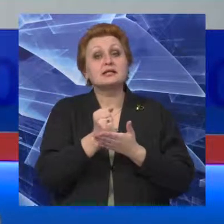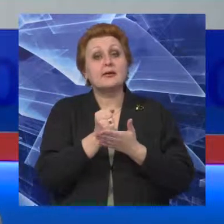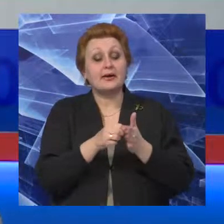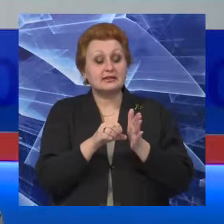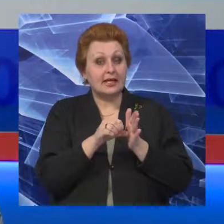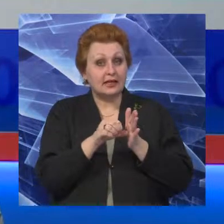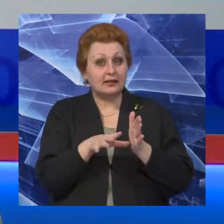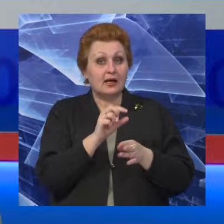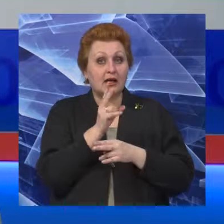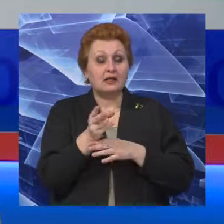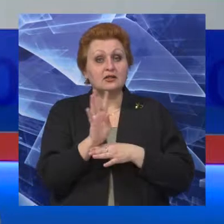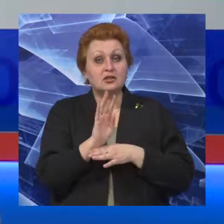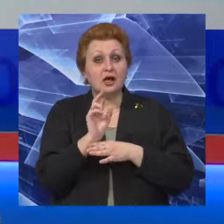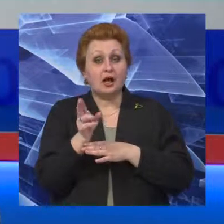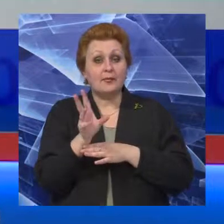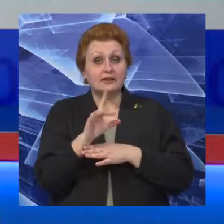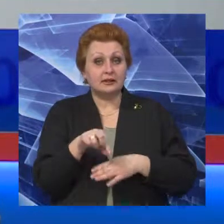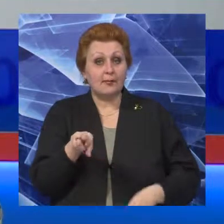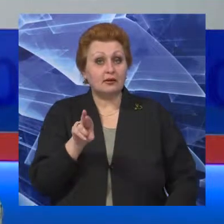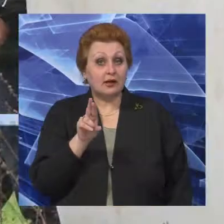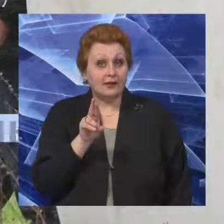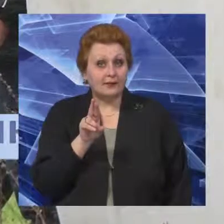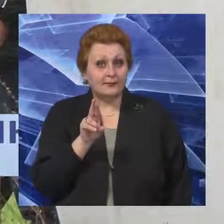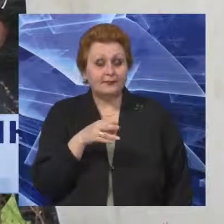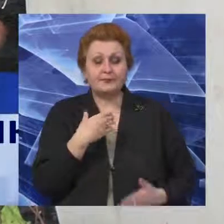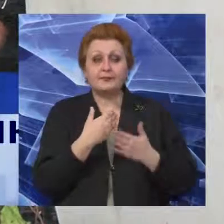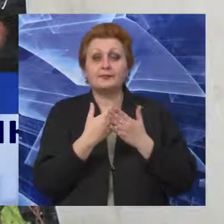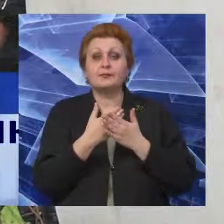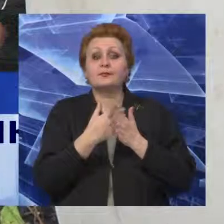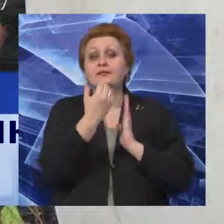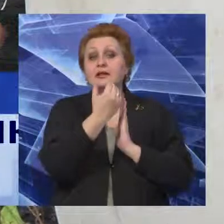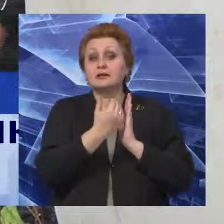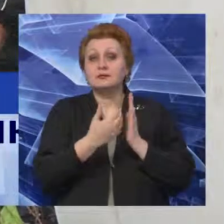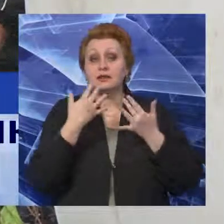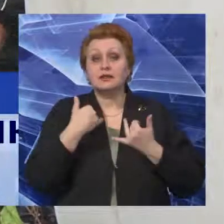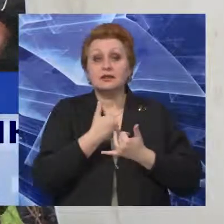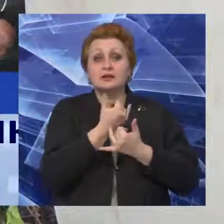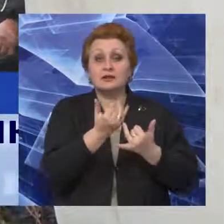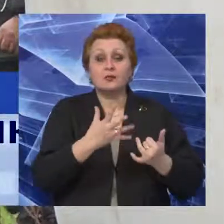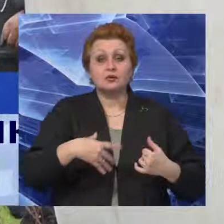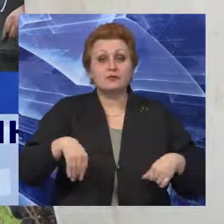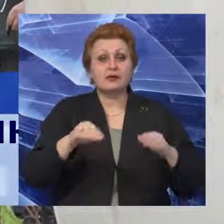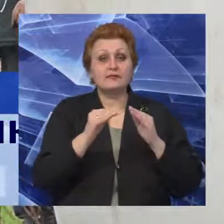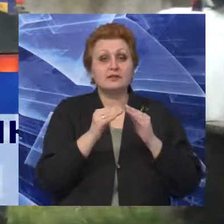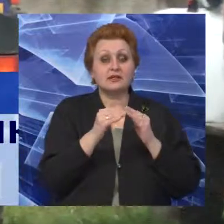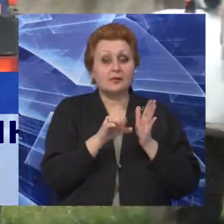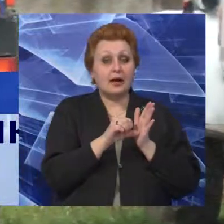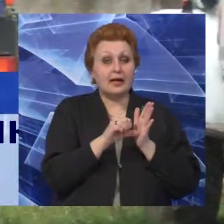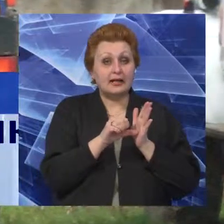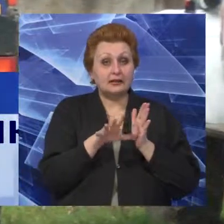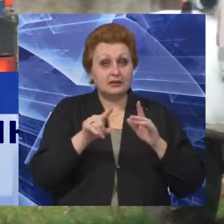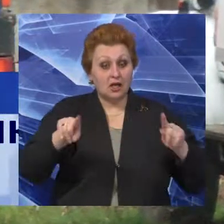источниками питания из Карачаева-Черкесии и Кабардино-Балкарии. По временным схемам подали во все жилые дома